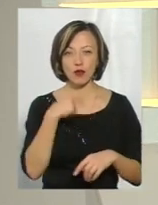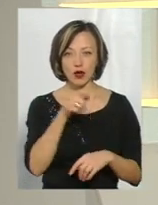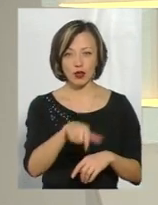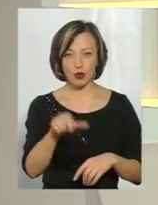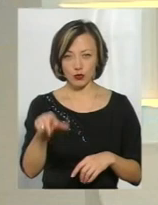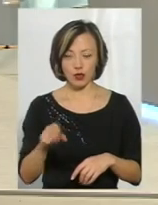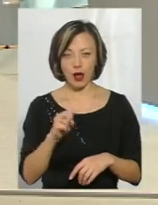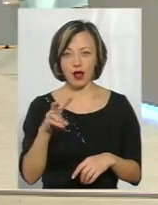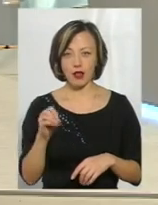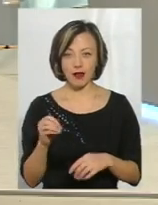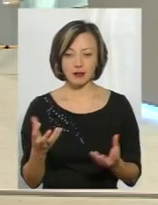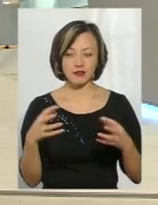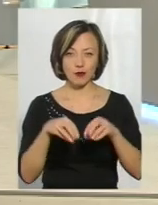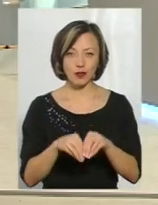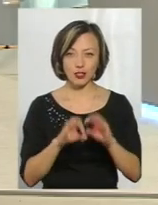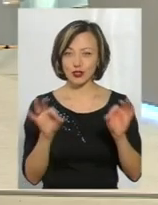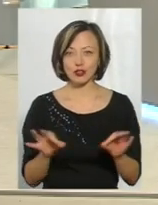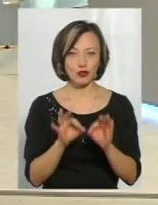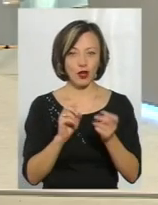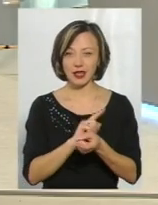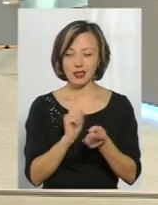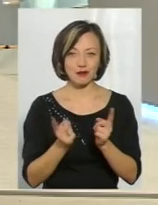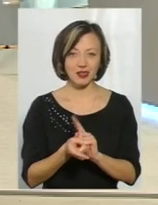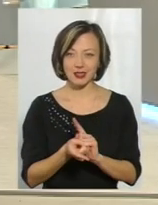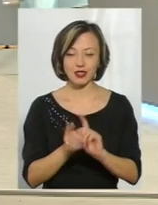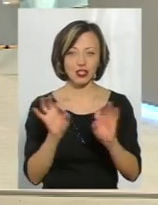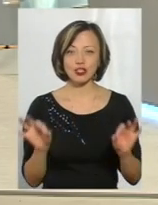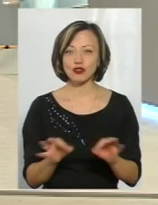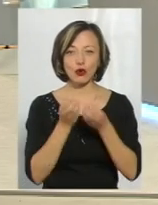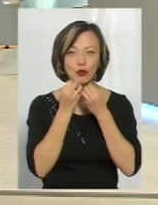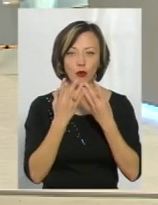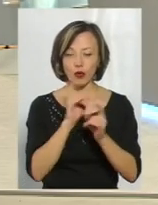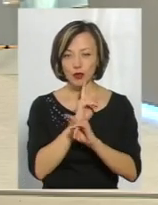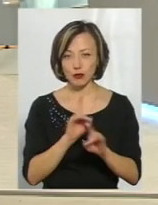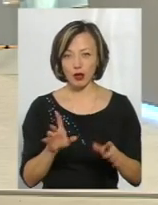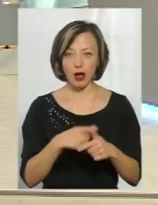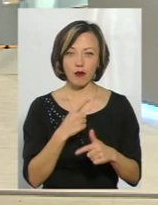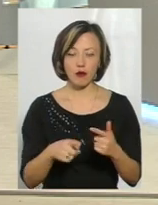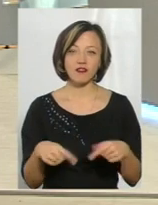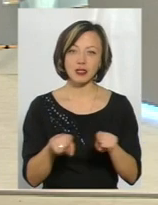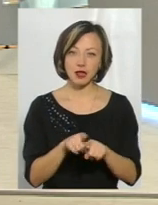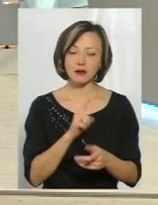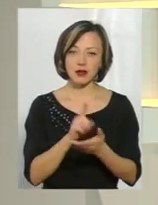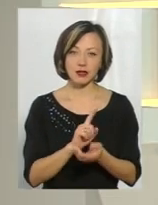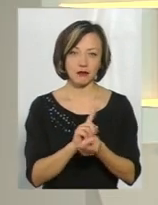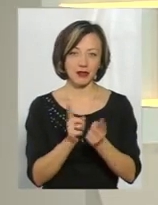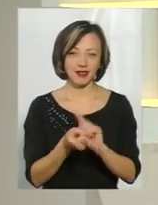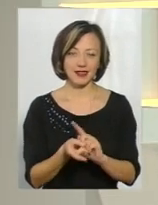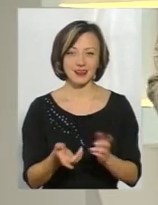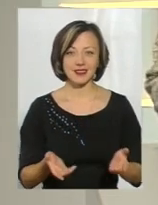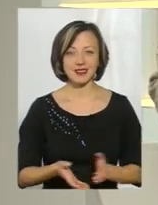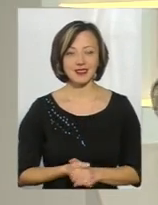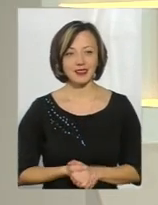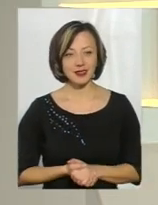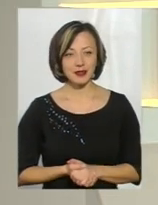люди? Але зводиться, нічого не зміниться, нічого доброго не буде, або ж все-таки має бути те